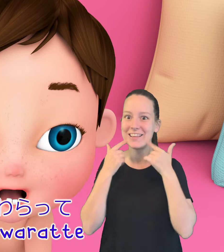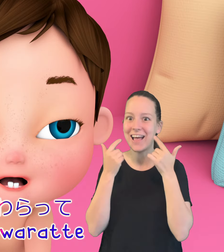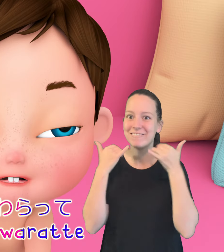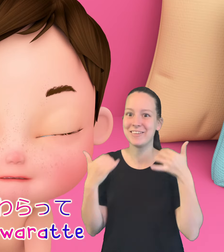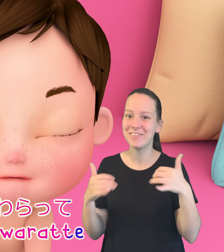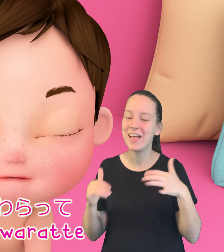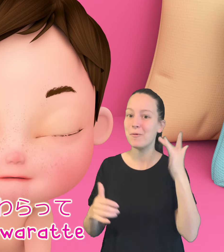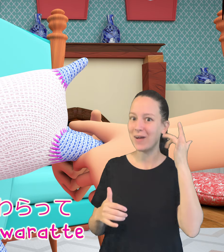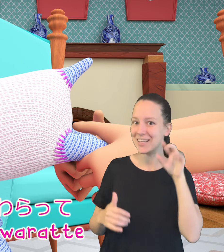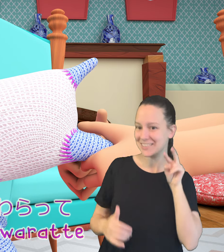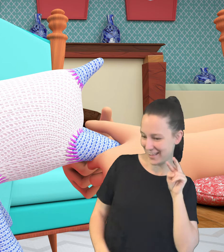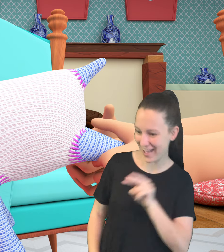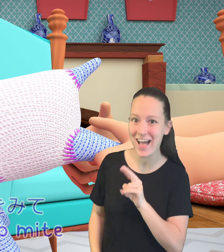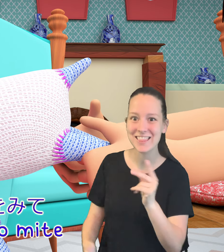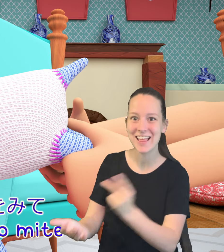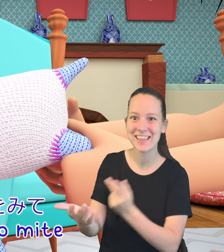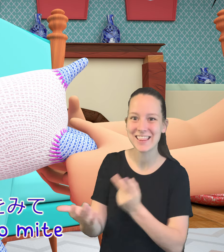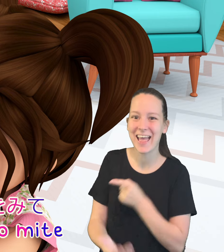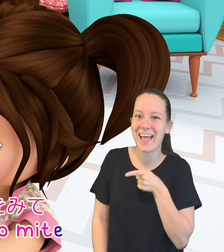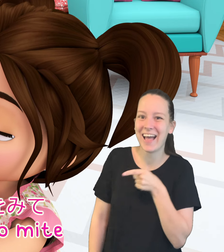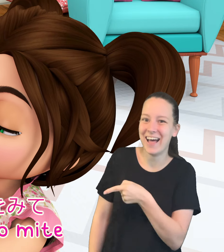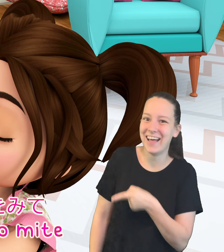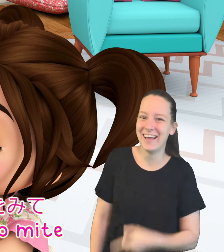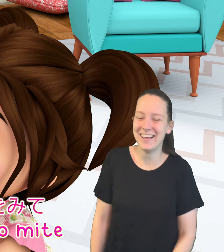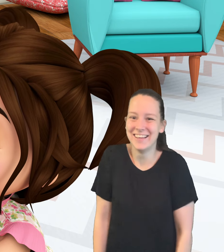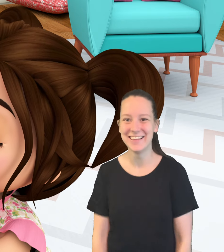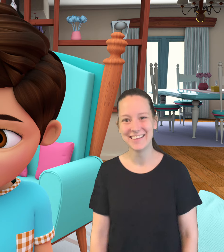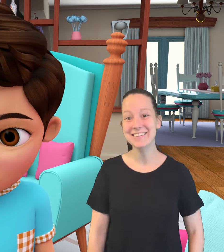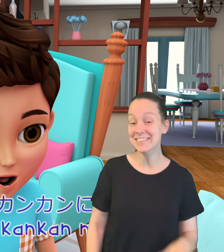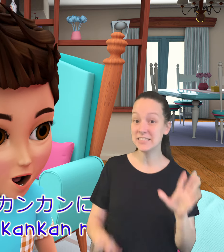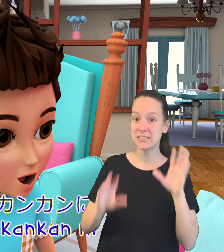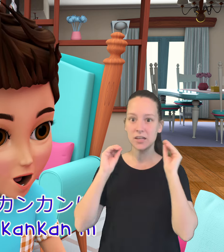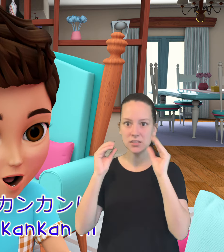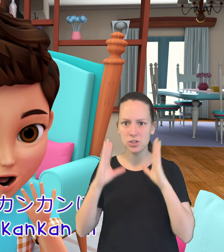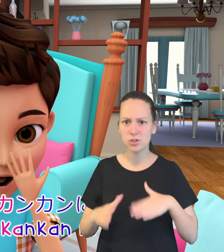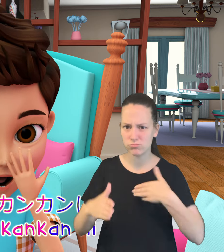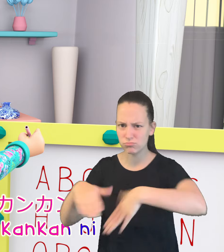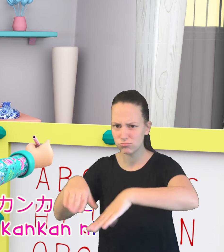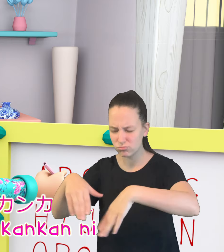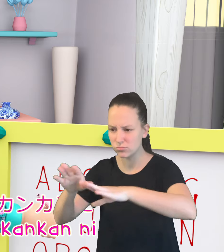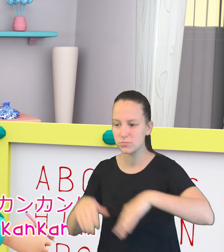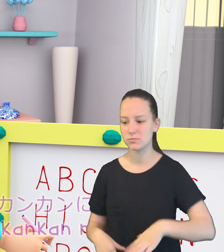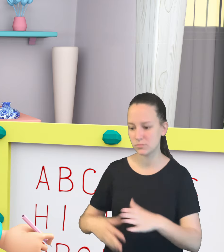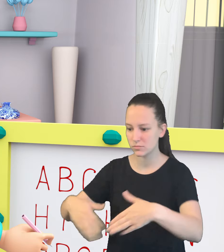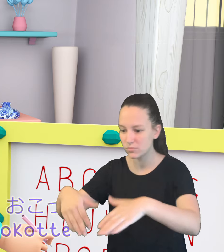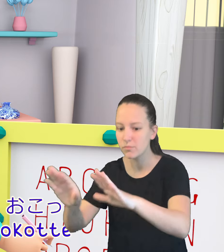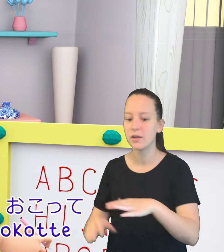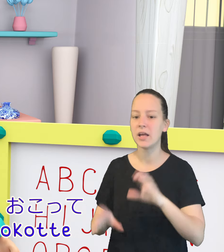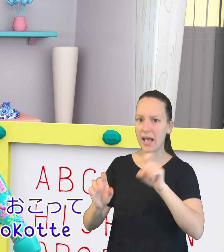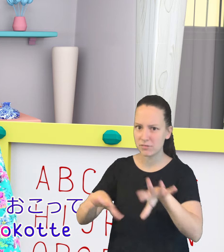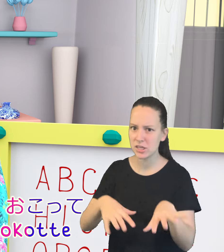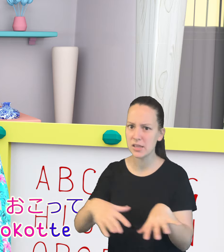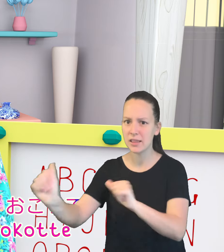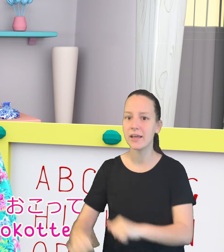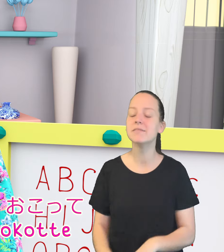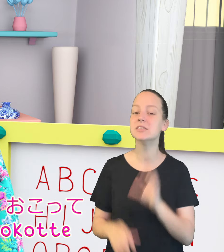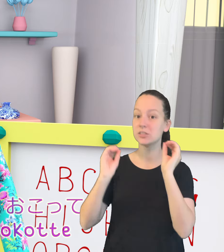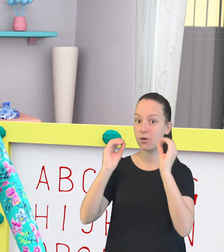生徒が笑ったそれを見て先生はカカに怒っ